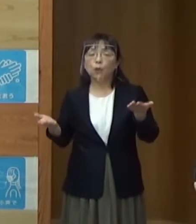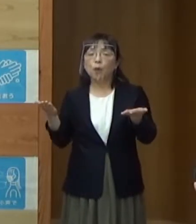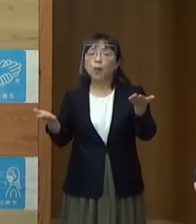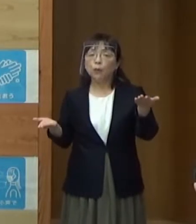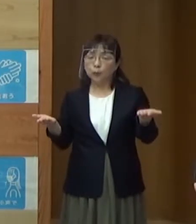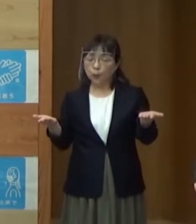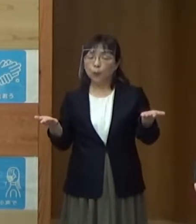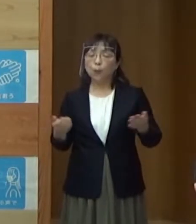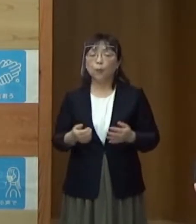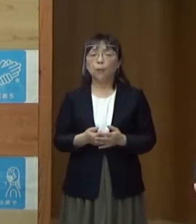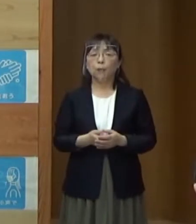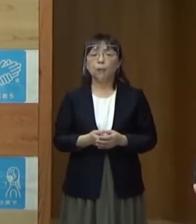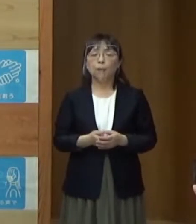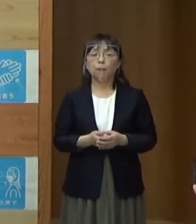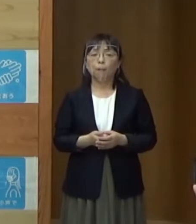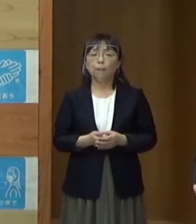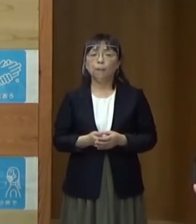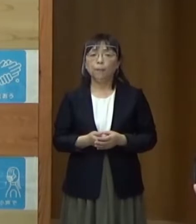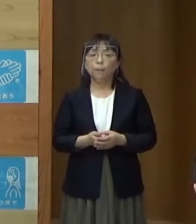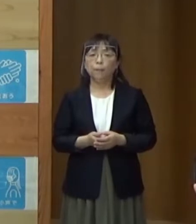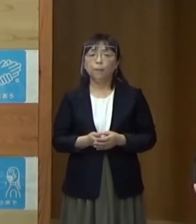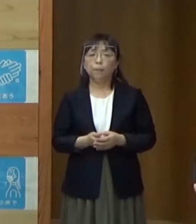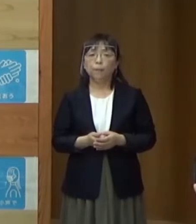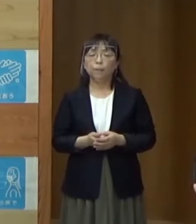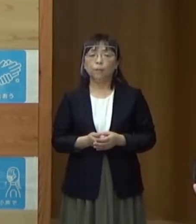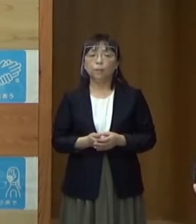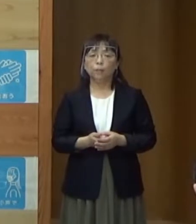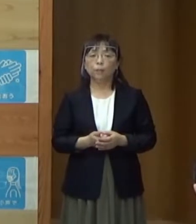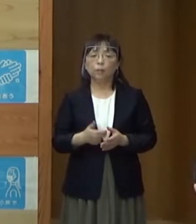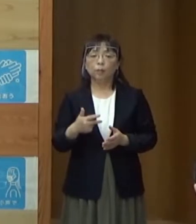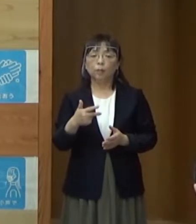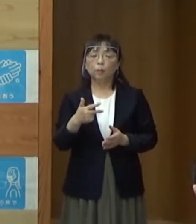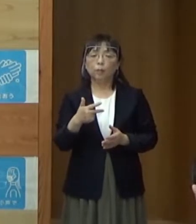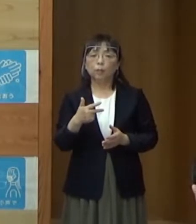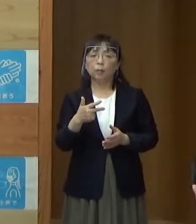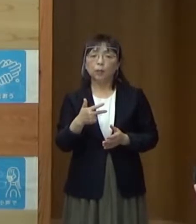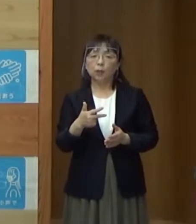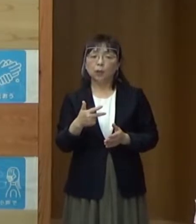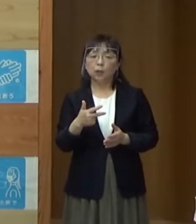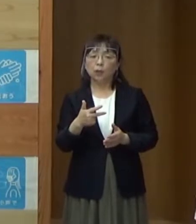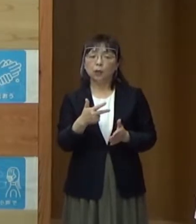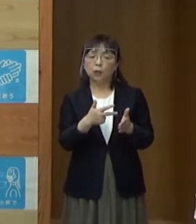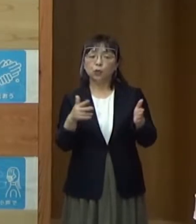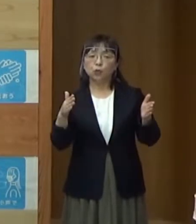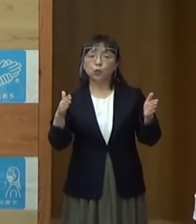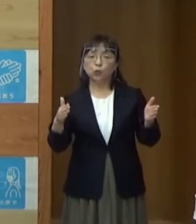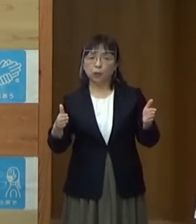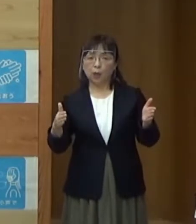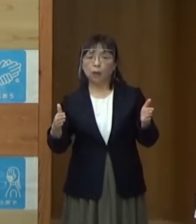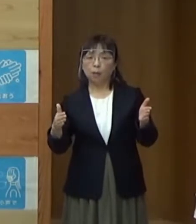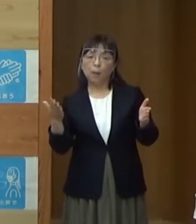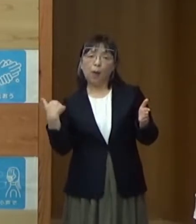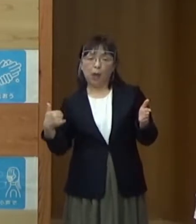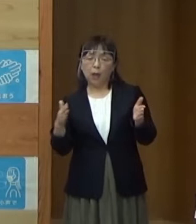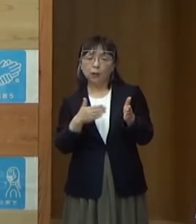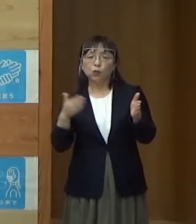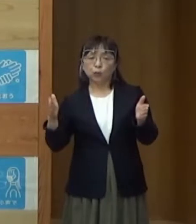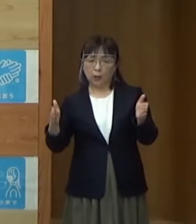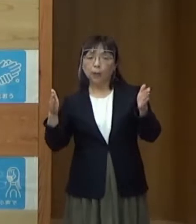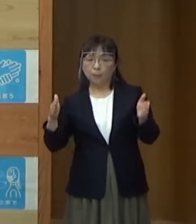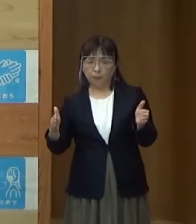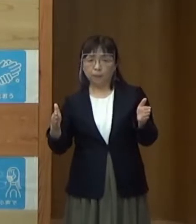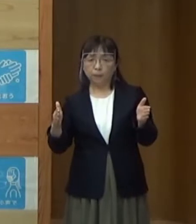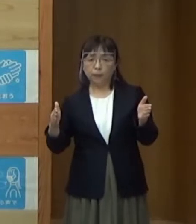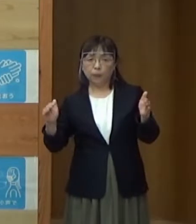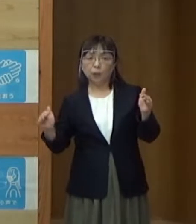しますと、この7日間ちょうどこう1週間かかったんですね。10人から15人、15